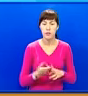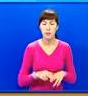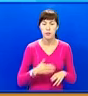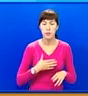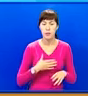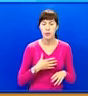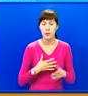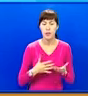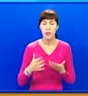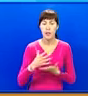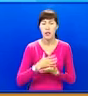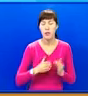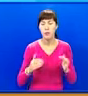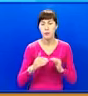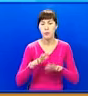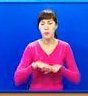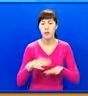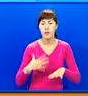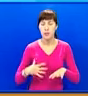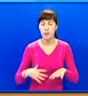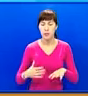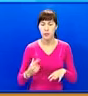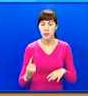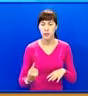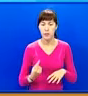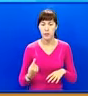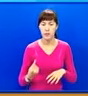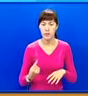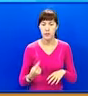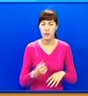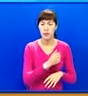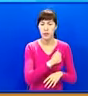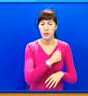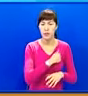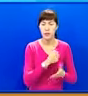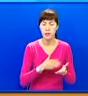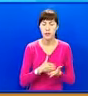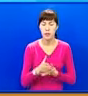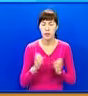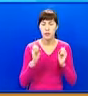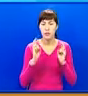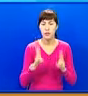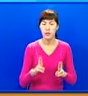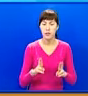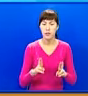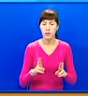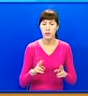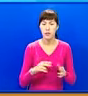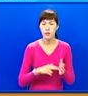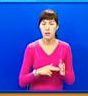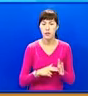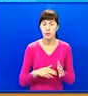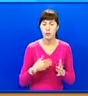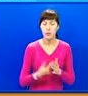неге жинақ тұрғын үй банкісін айтып тұрамыз? Бұл банкінің біріншіден енді әскери қызметшілер үшін арнайы сондай енді бір жобаны